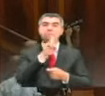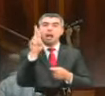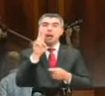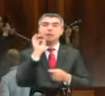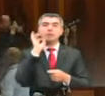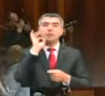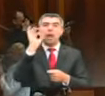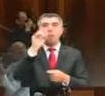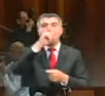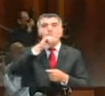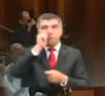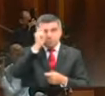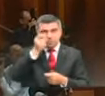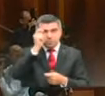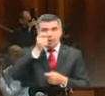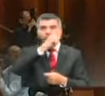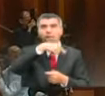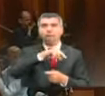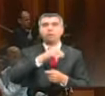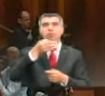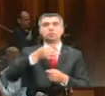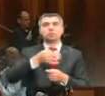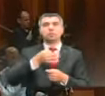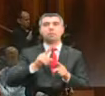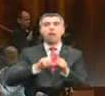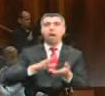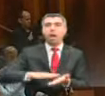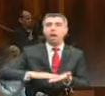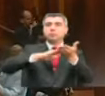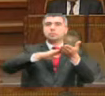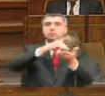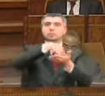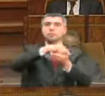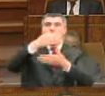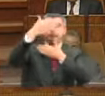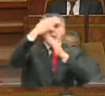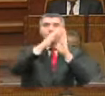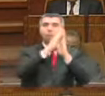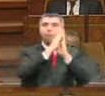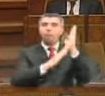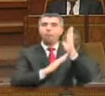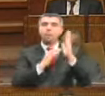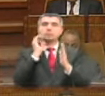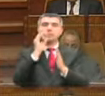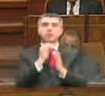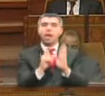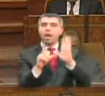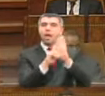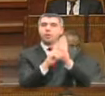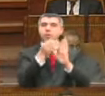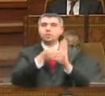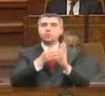الأسمى ورمز وحدة الأمة وضامن استقلال البلاد وحوزة المملكة في دائرة حدودها